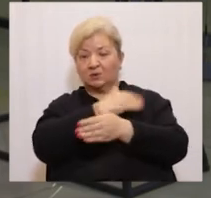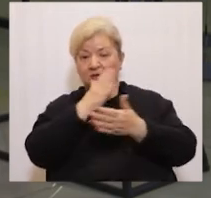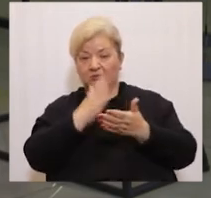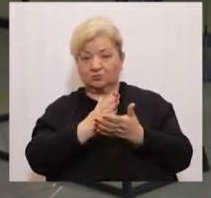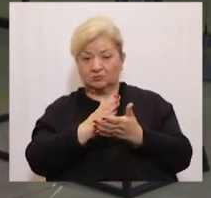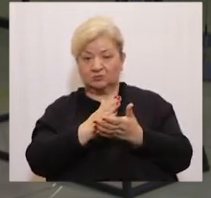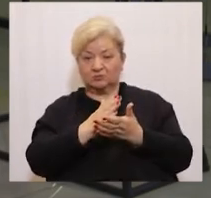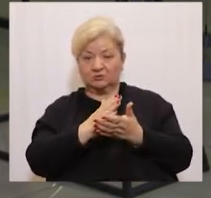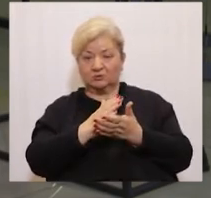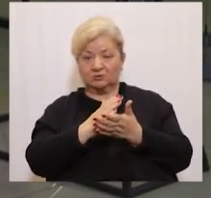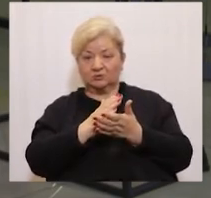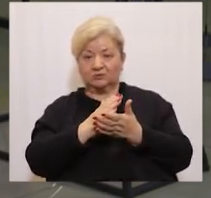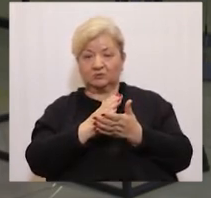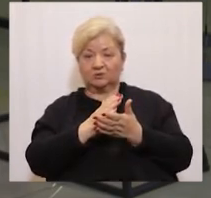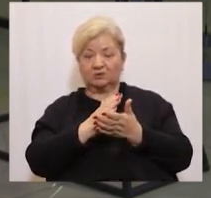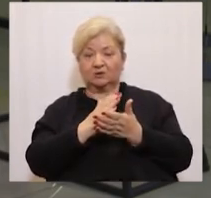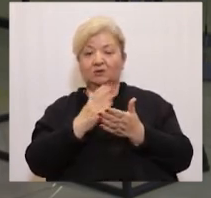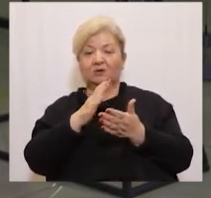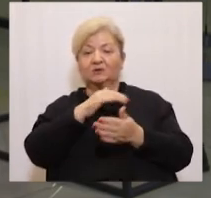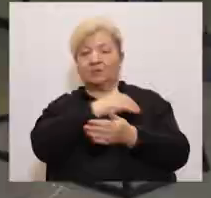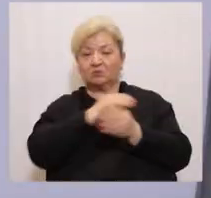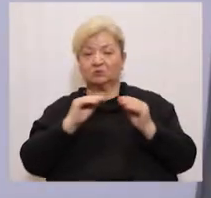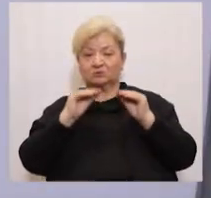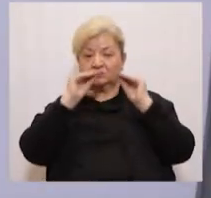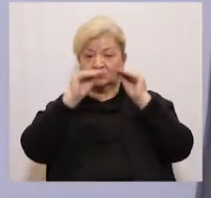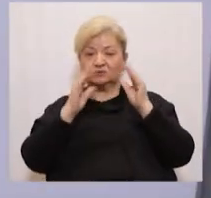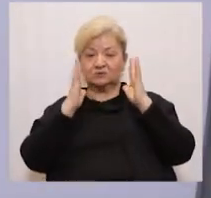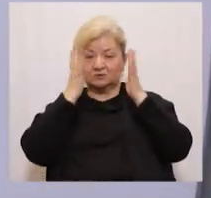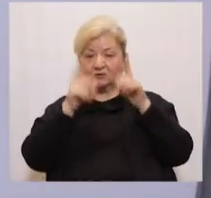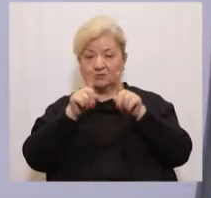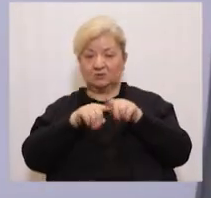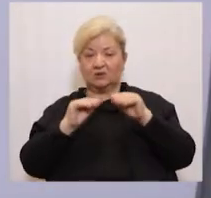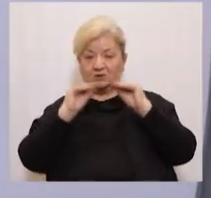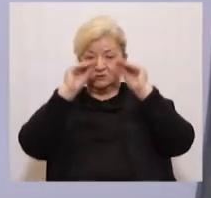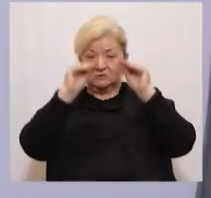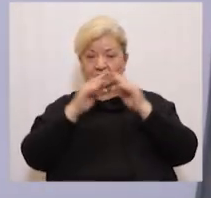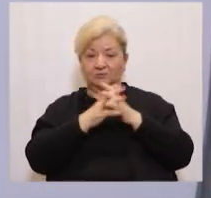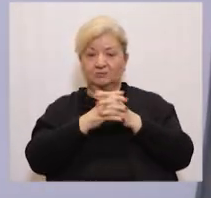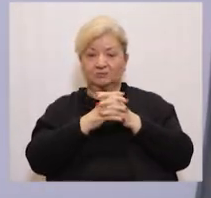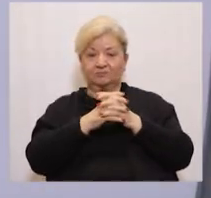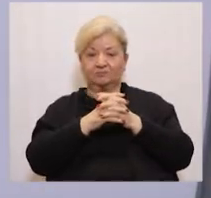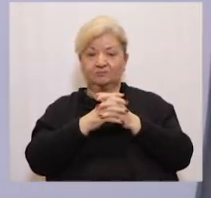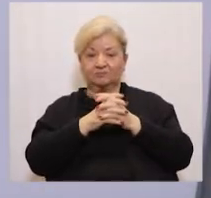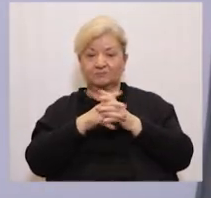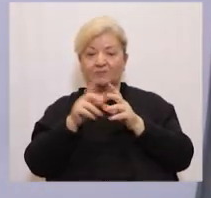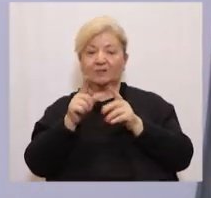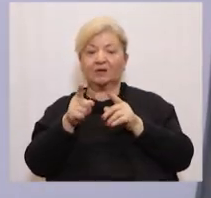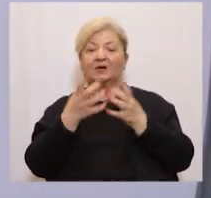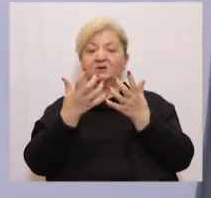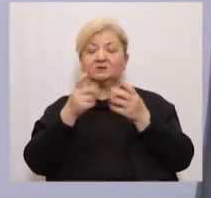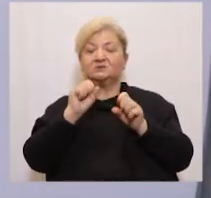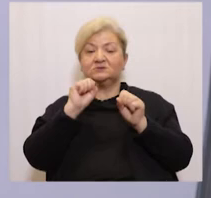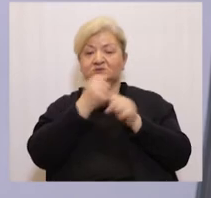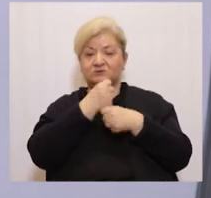ტემპერატურაზე, ანუ ტემპერატურის ზრდით წნევა იზრდებოდა და ჩვენ მარტივად ახსენით, რომ ესე იგი სიჩქარე